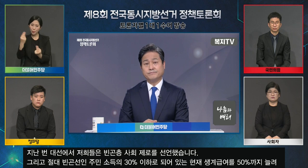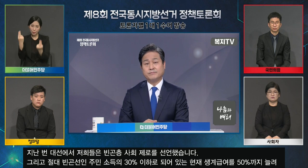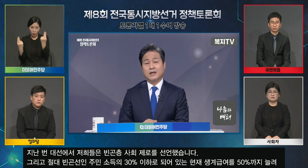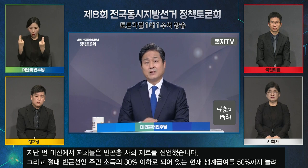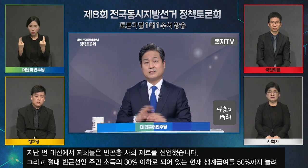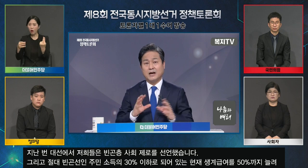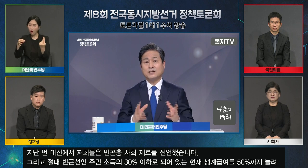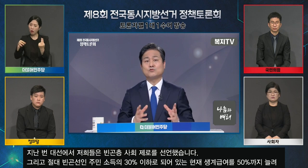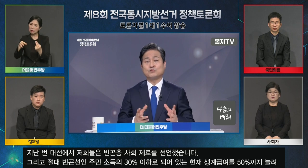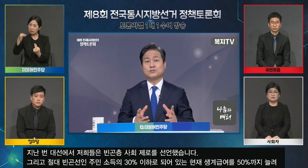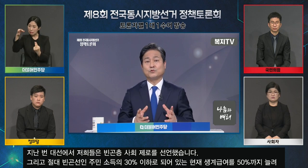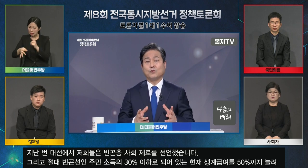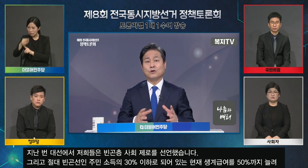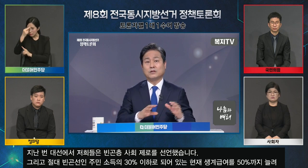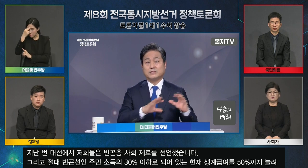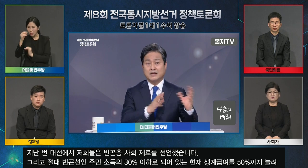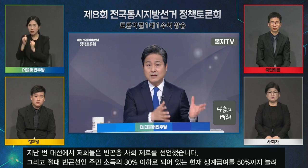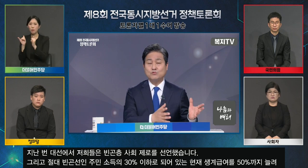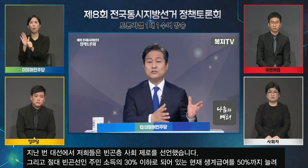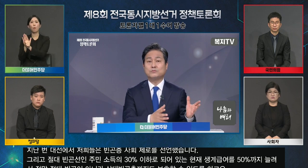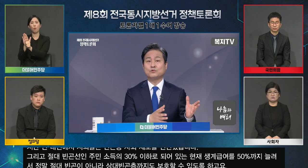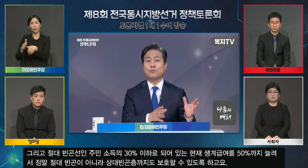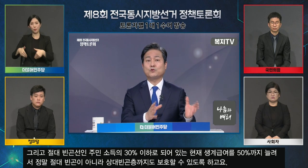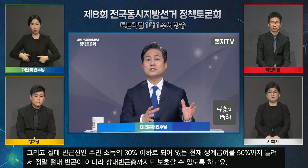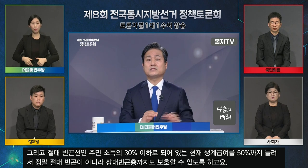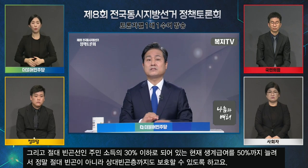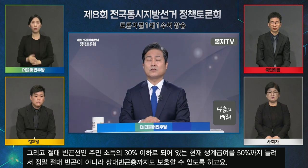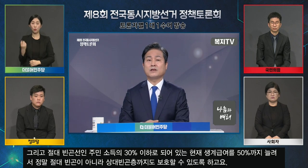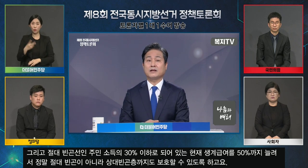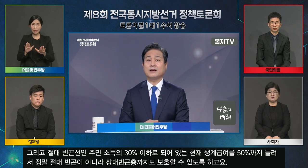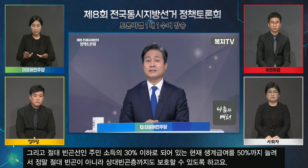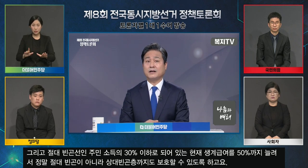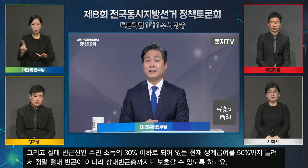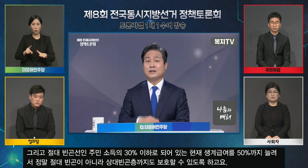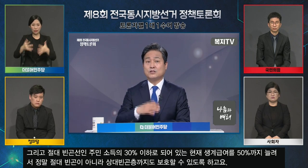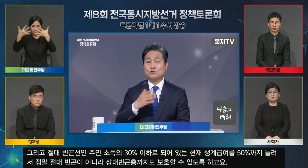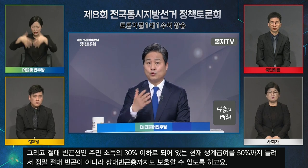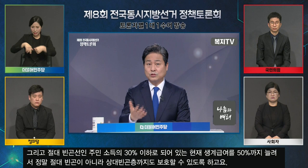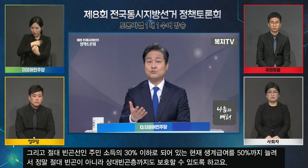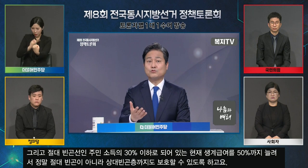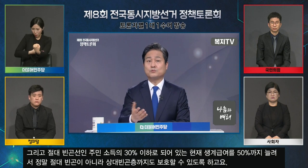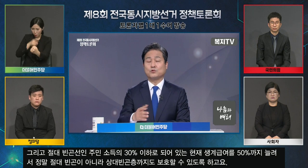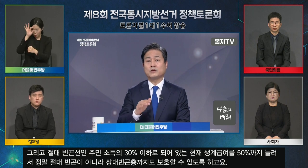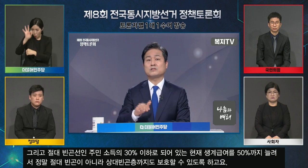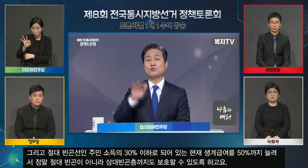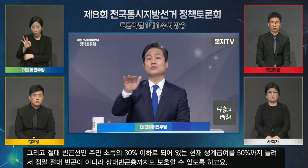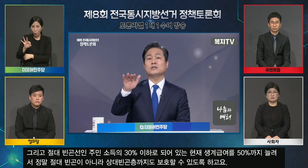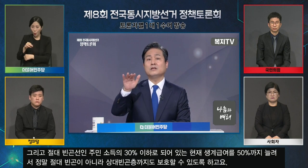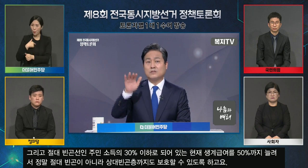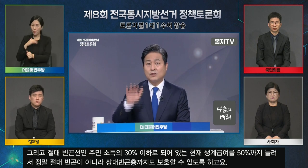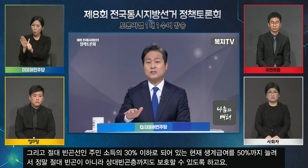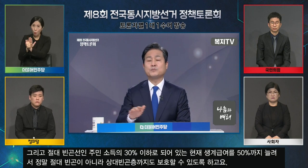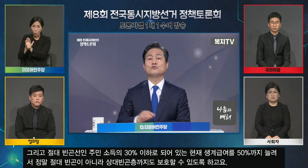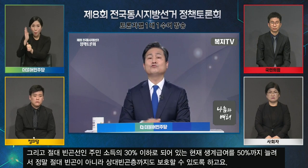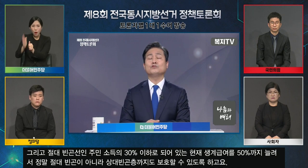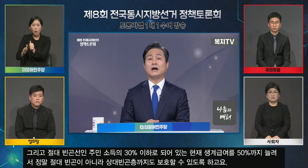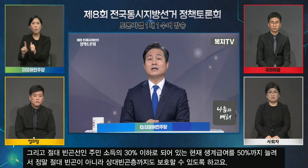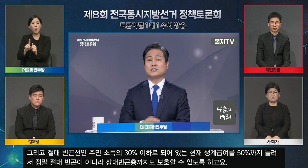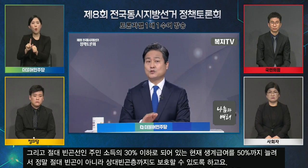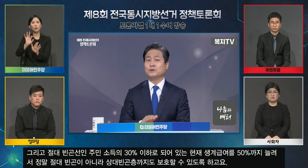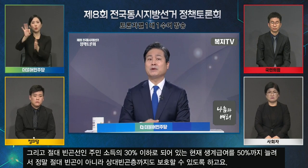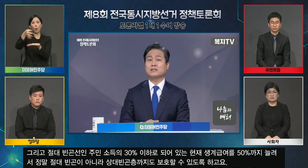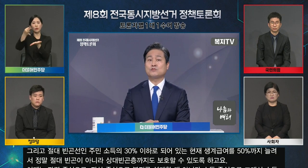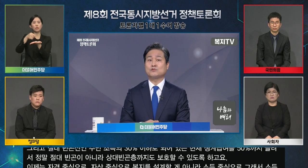이제는 자격 중심으로 자산 중심으로 복지를 설계할 게 아니라 소득 중심으로 그래서 소득이 떨어지면